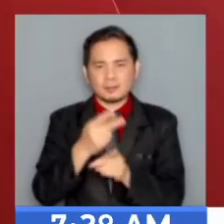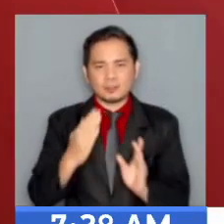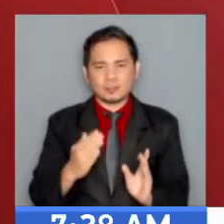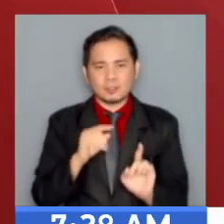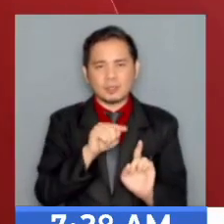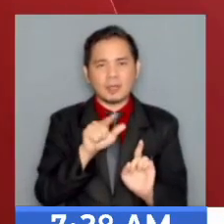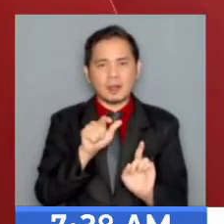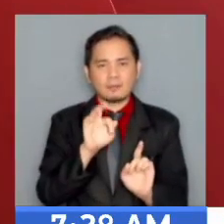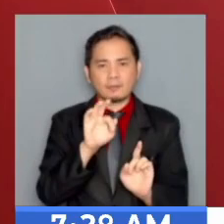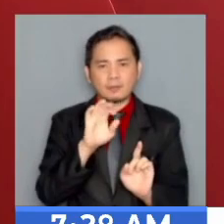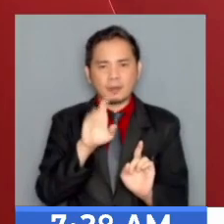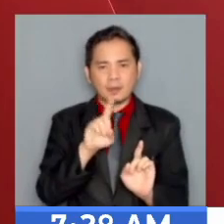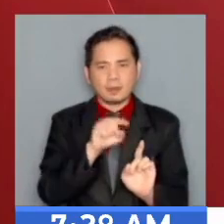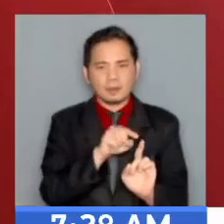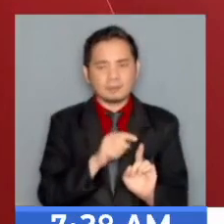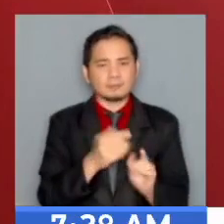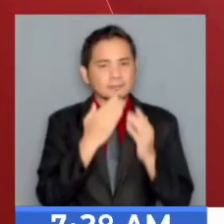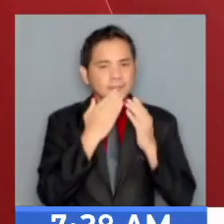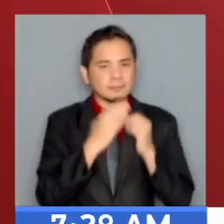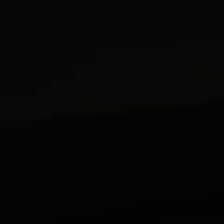Igan.